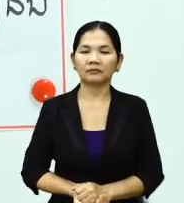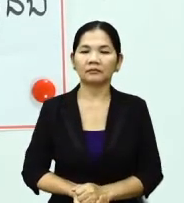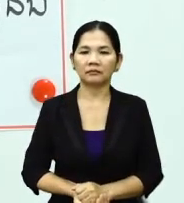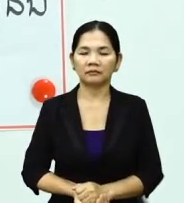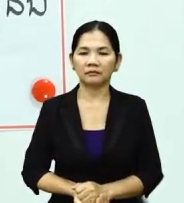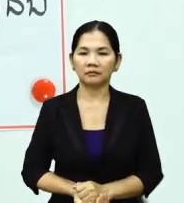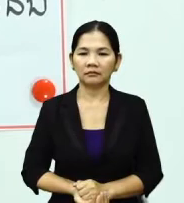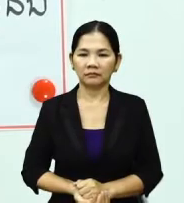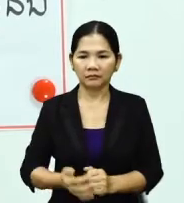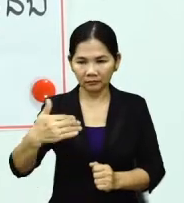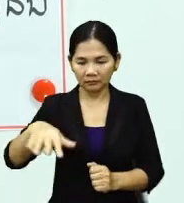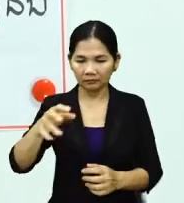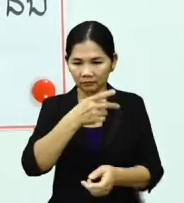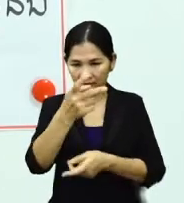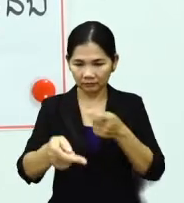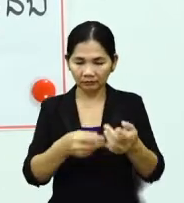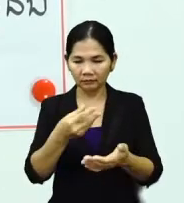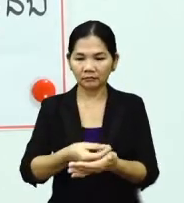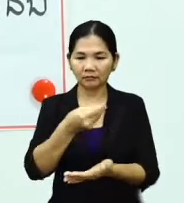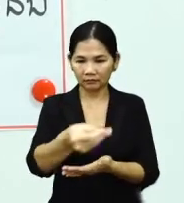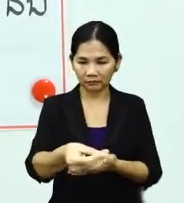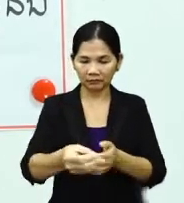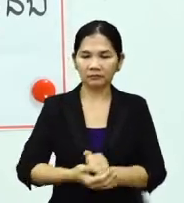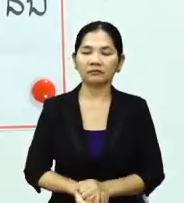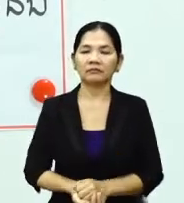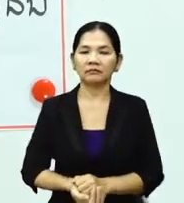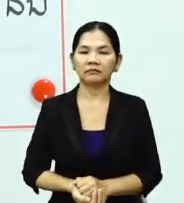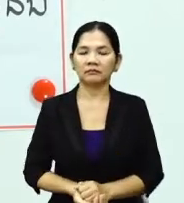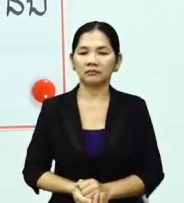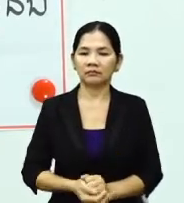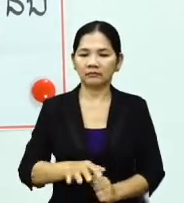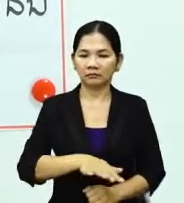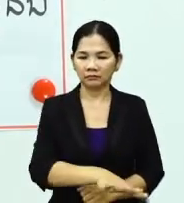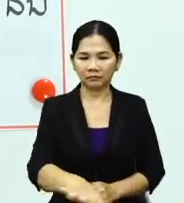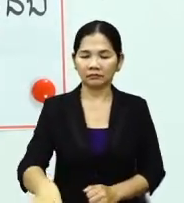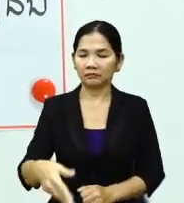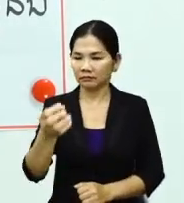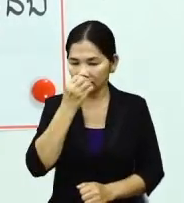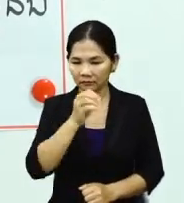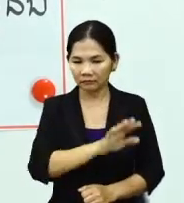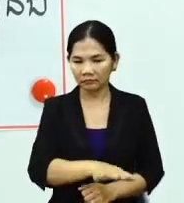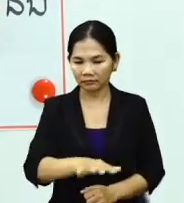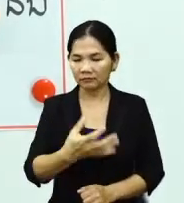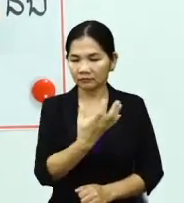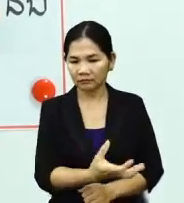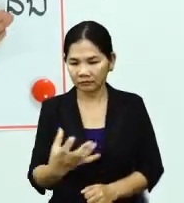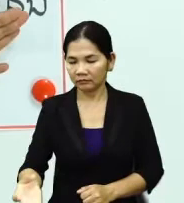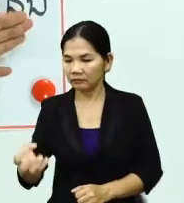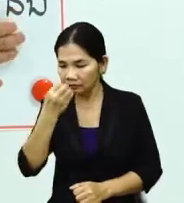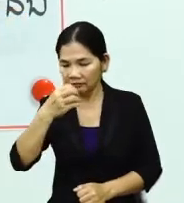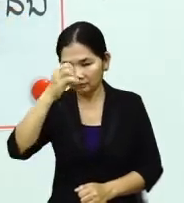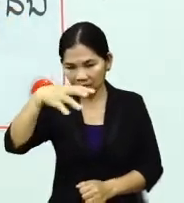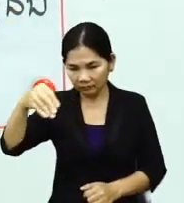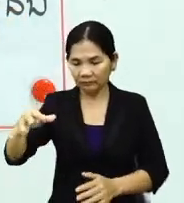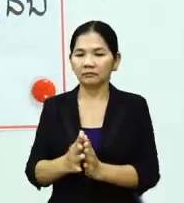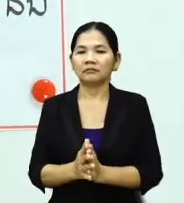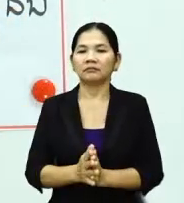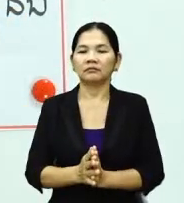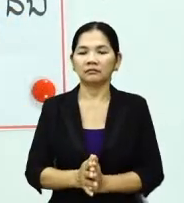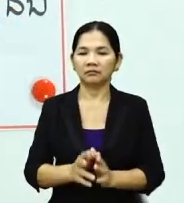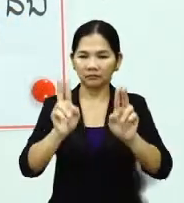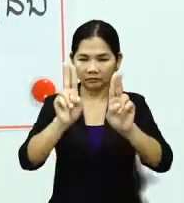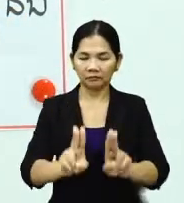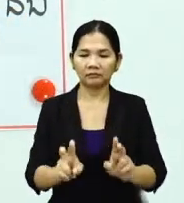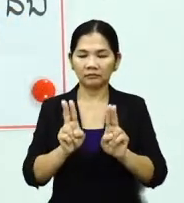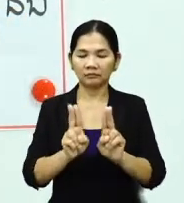chà kê tập xa đàm bấy tinh mà hộp à há pro chạm ngay nâng